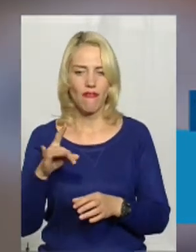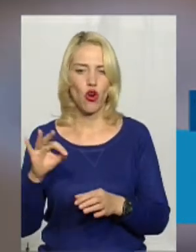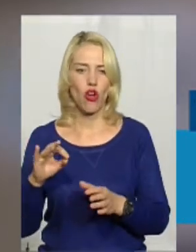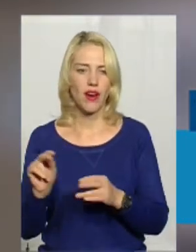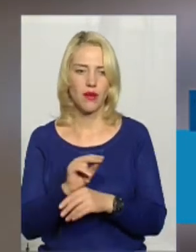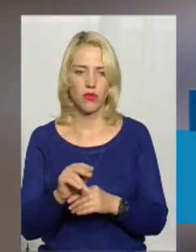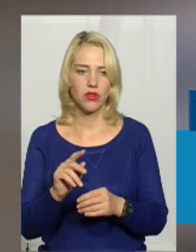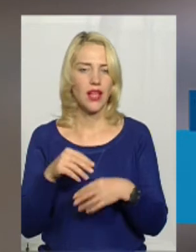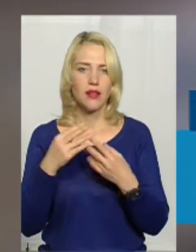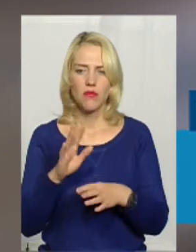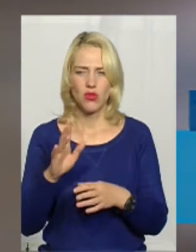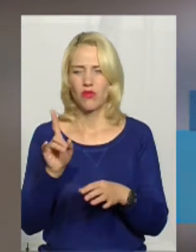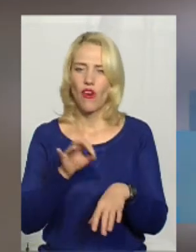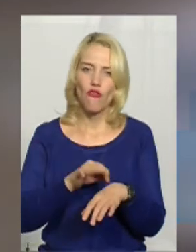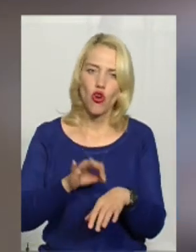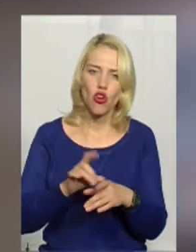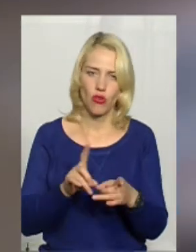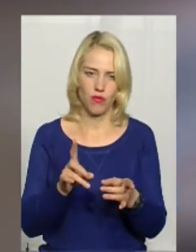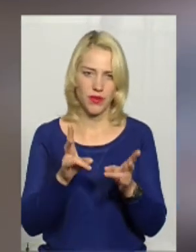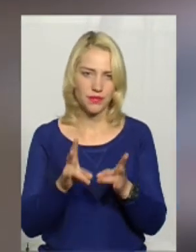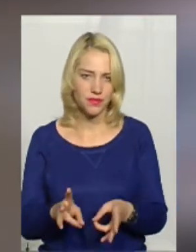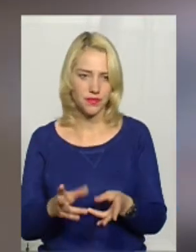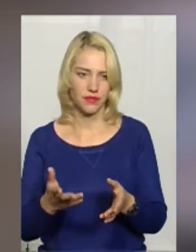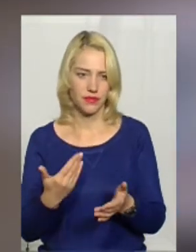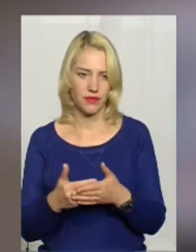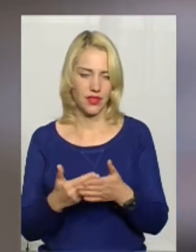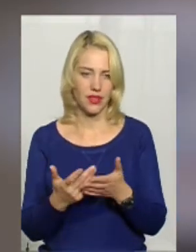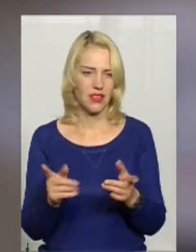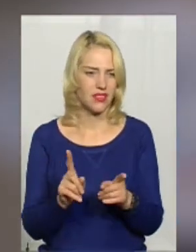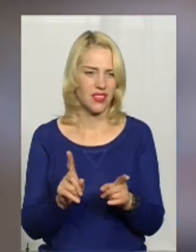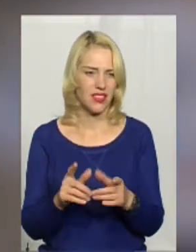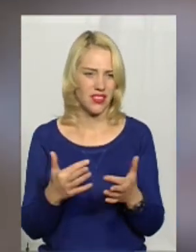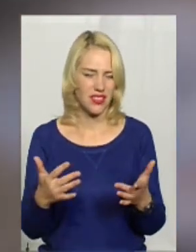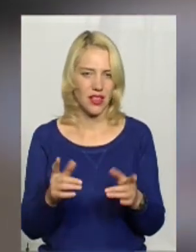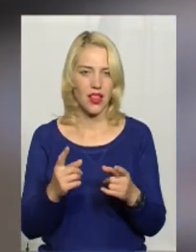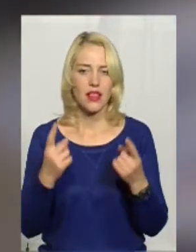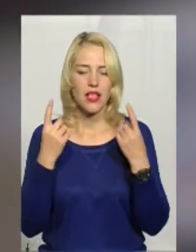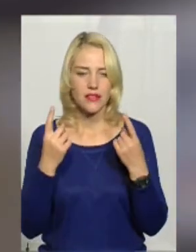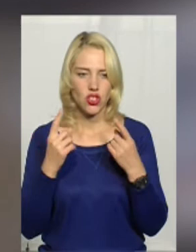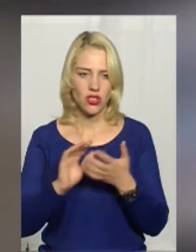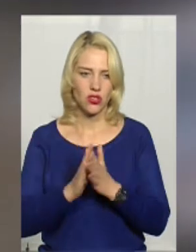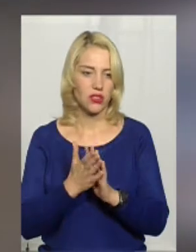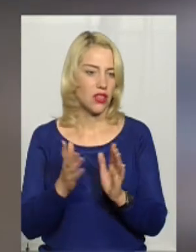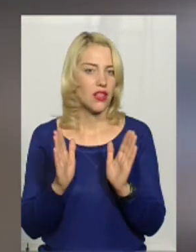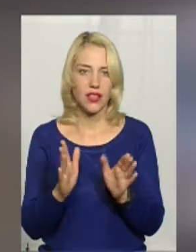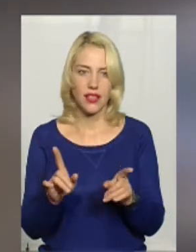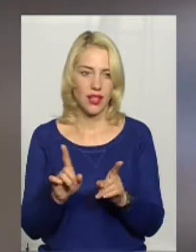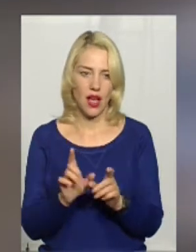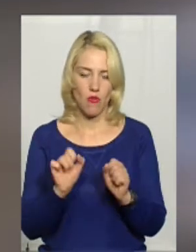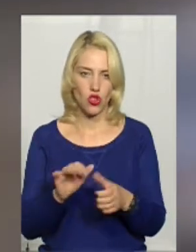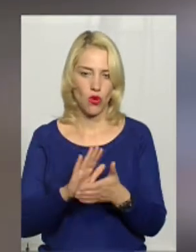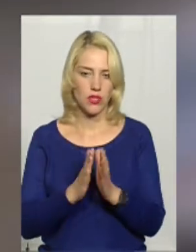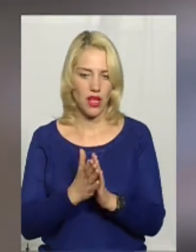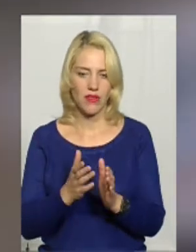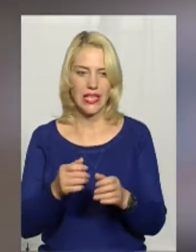якоїсь хвороби чи ще якоїсь таких якихось надзвичайних ситуацій. Це тільки така обставина може